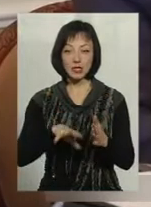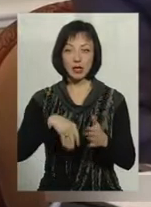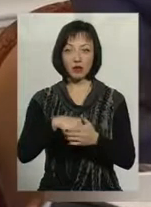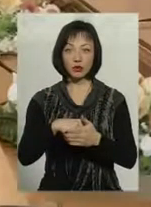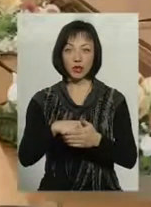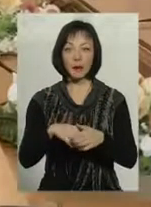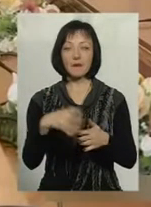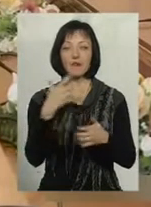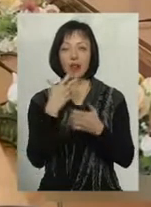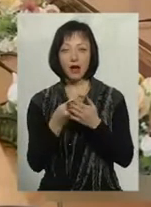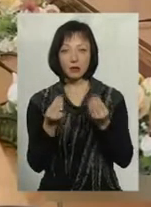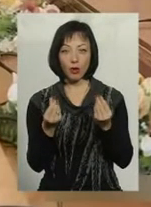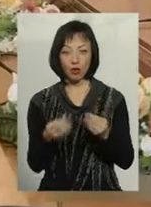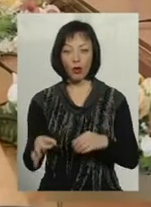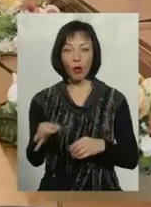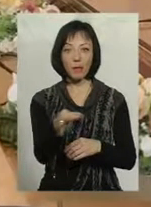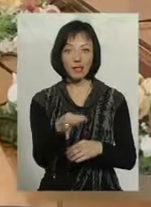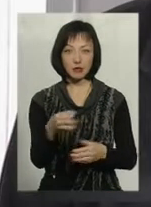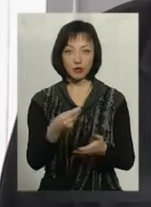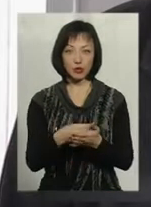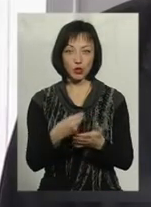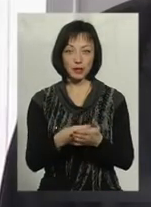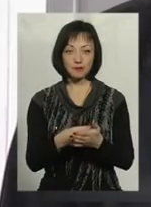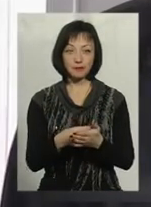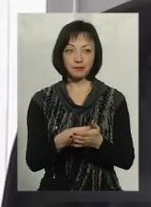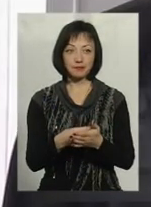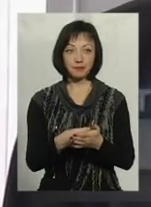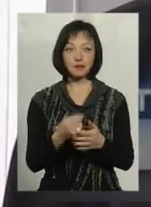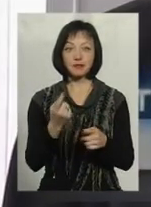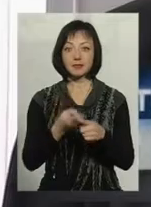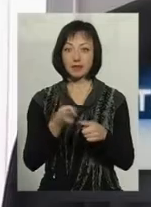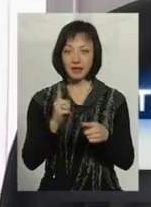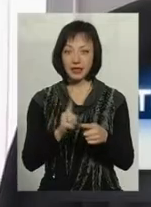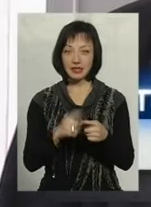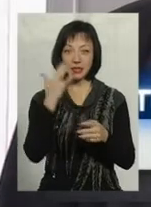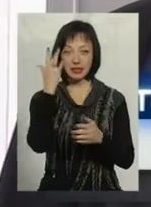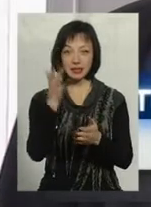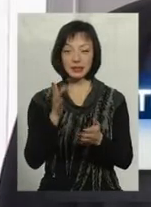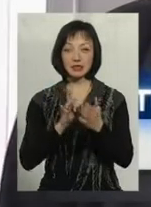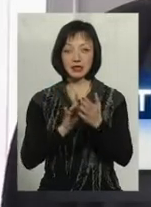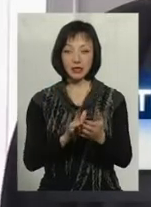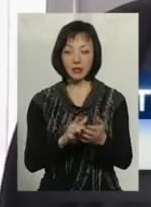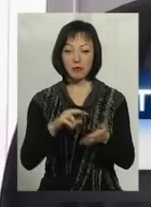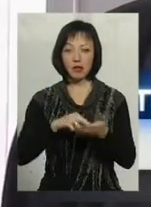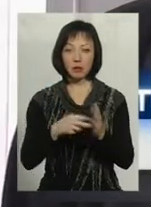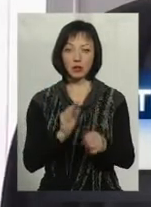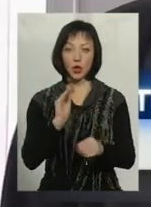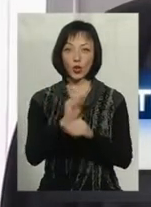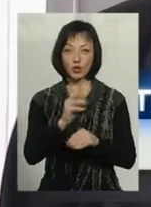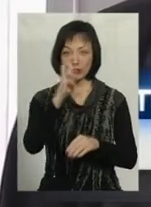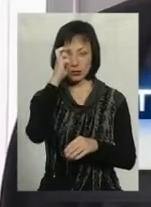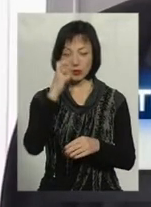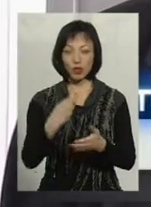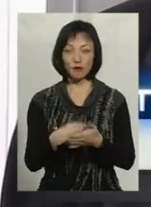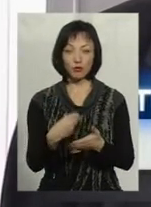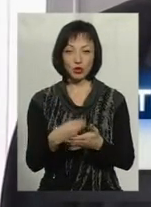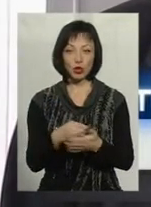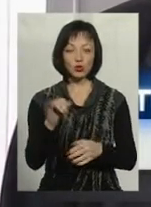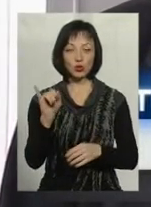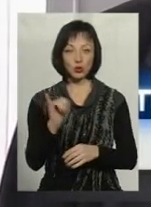сесії – як ефективно використати державну освітню субвенцію? Коштів надзвичайно мало, надзвичайно незрозуміла